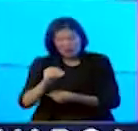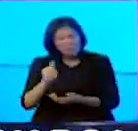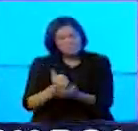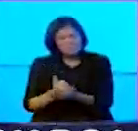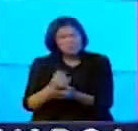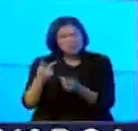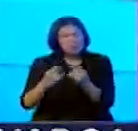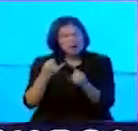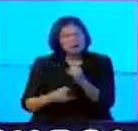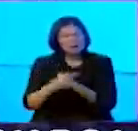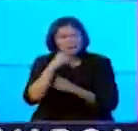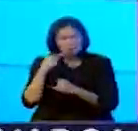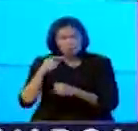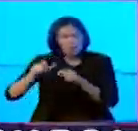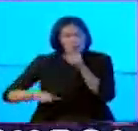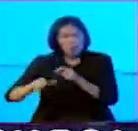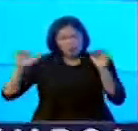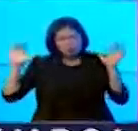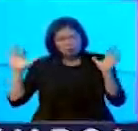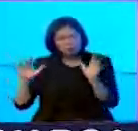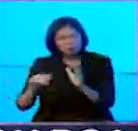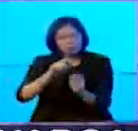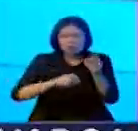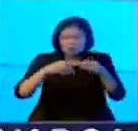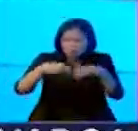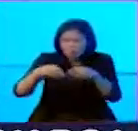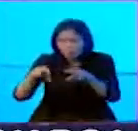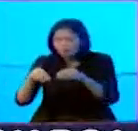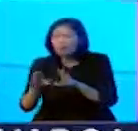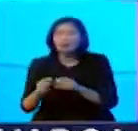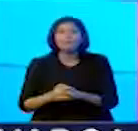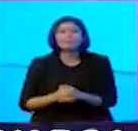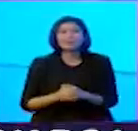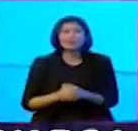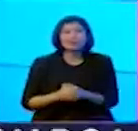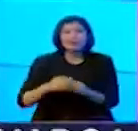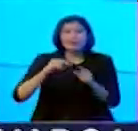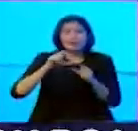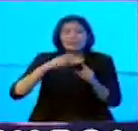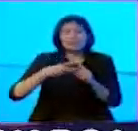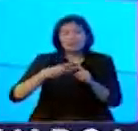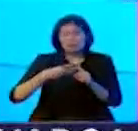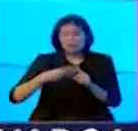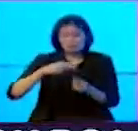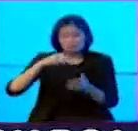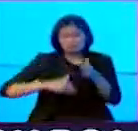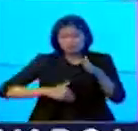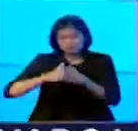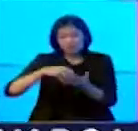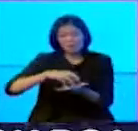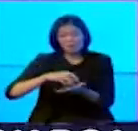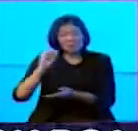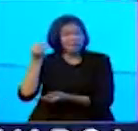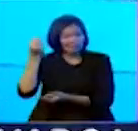selalu dipadati pedagang yang memancing terjadinya kerumunan warga. Selama penerapan aturan PSBB diperketat di wilayah DKI